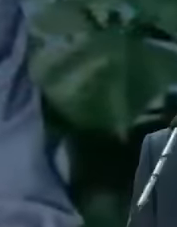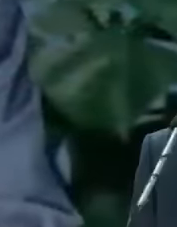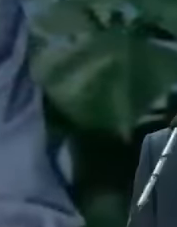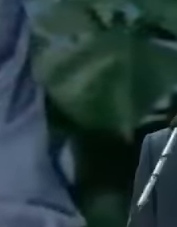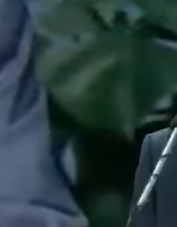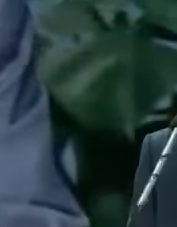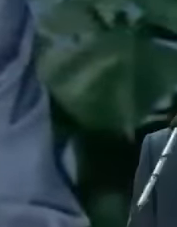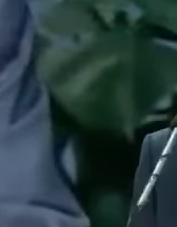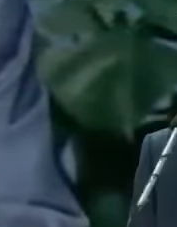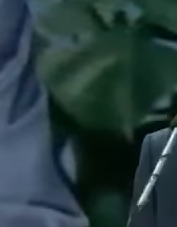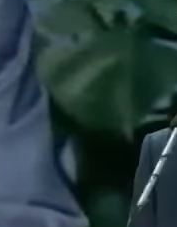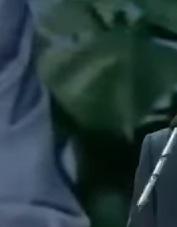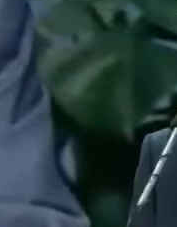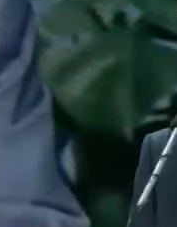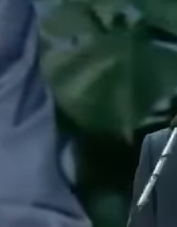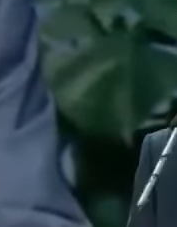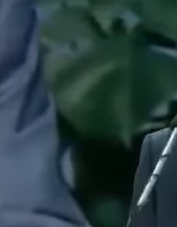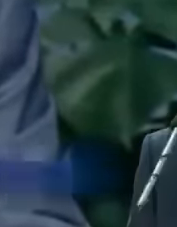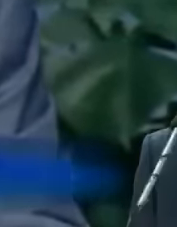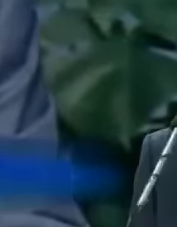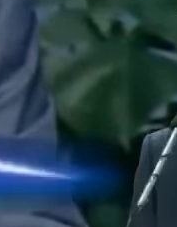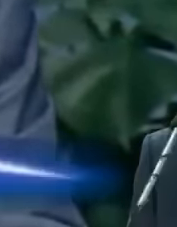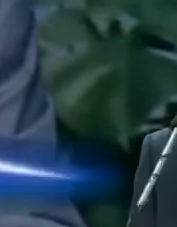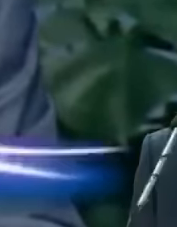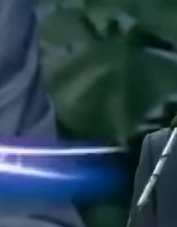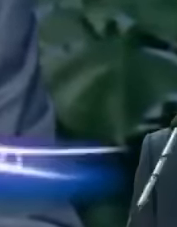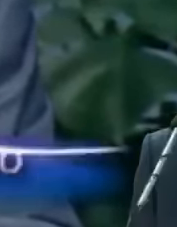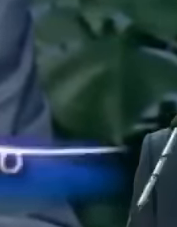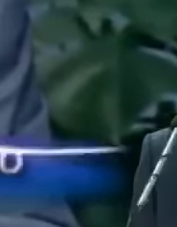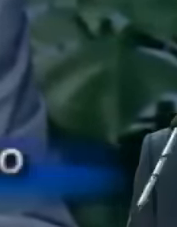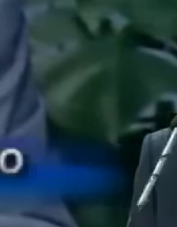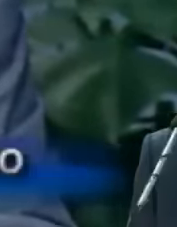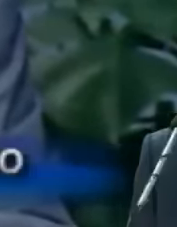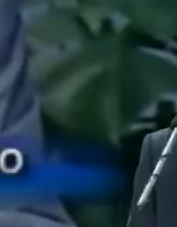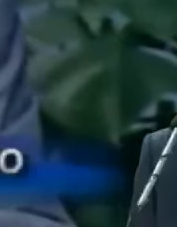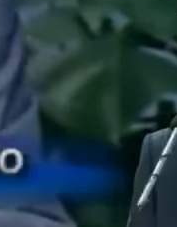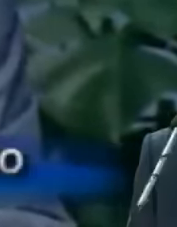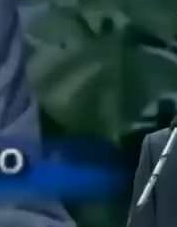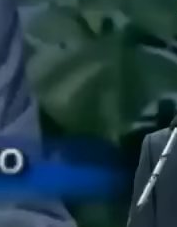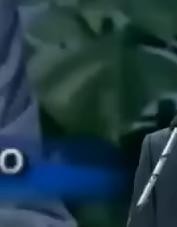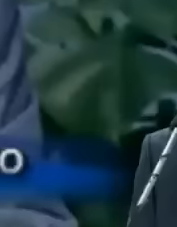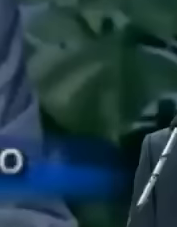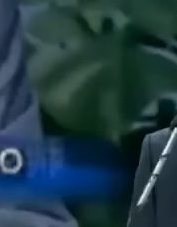신앙 고백합시다. 예수님은 나의 구주시고